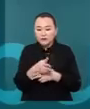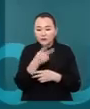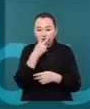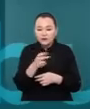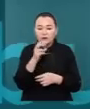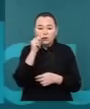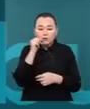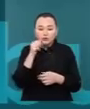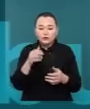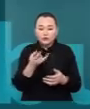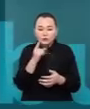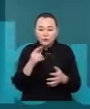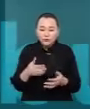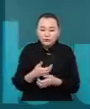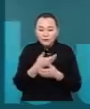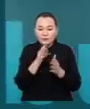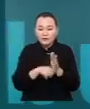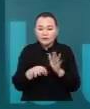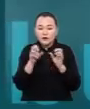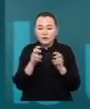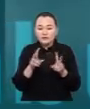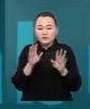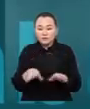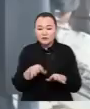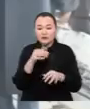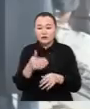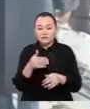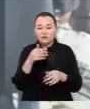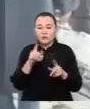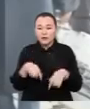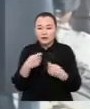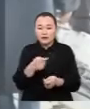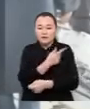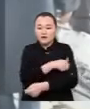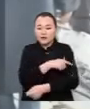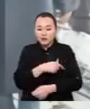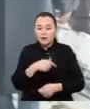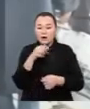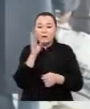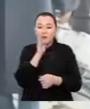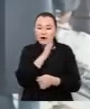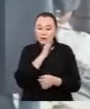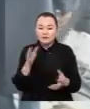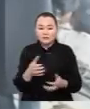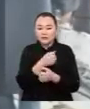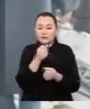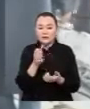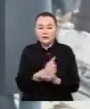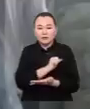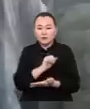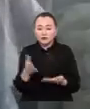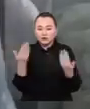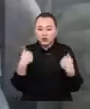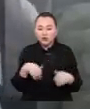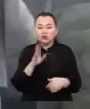как мужчина выносит малыша в безопасное место. Его передали врачам. А вот мать спасти не удалось.